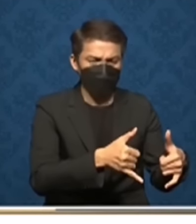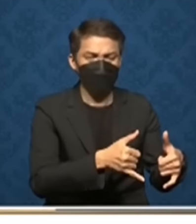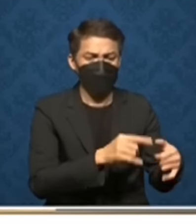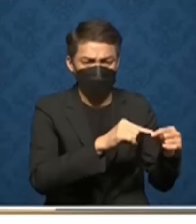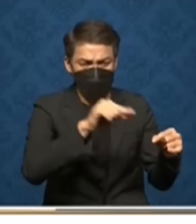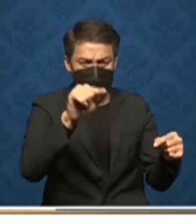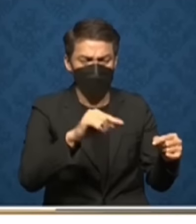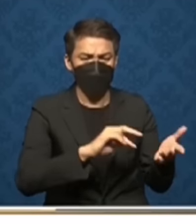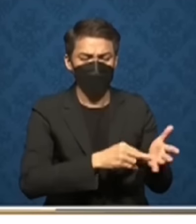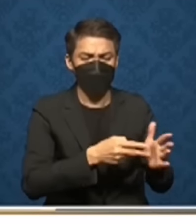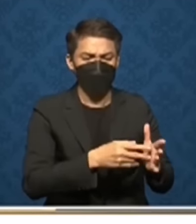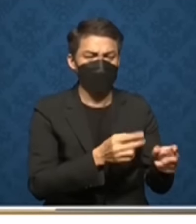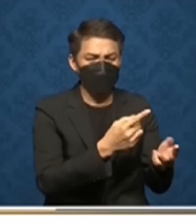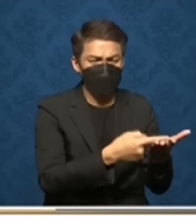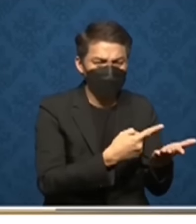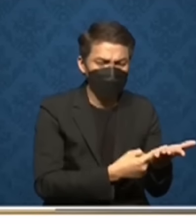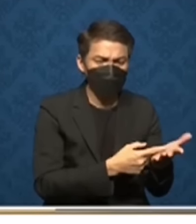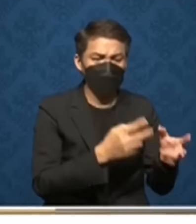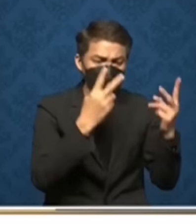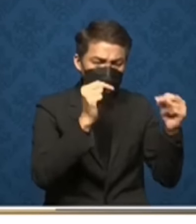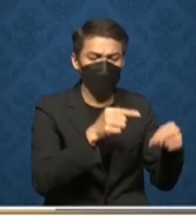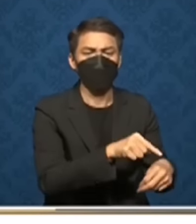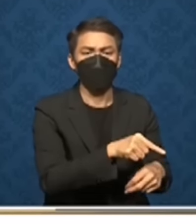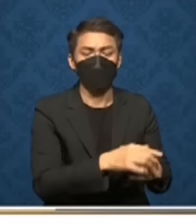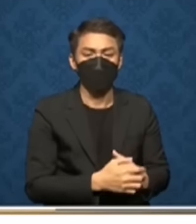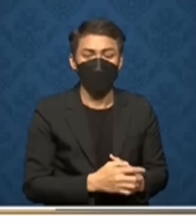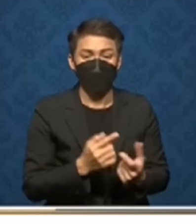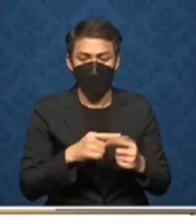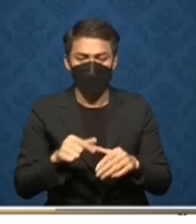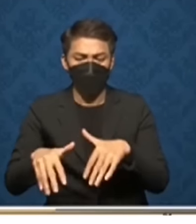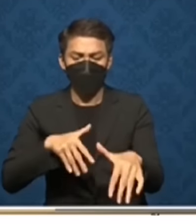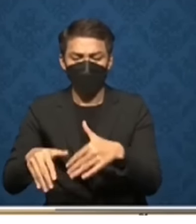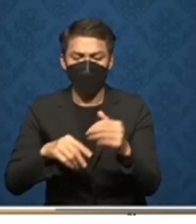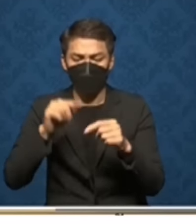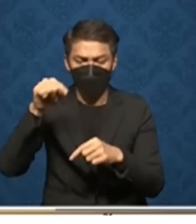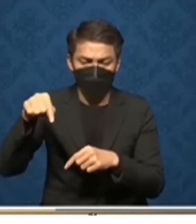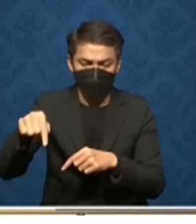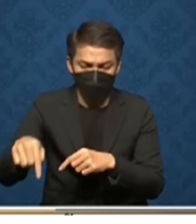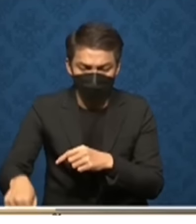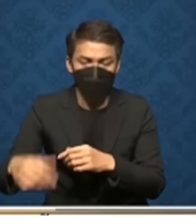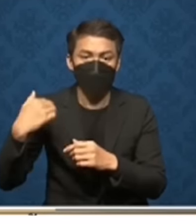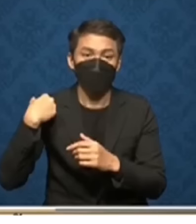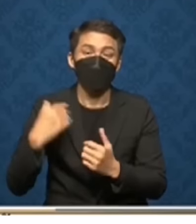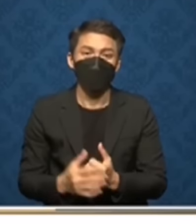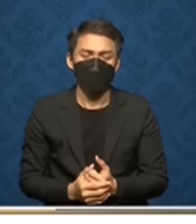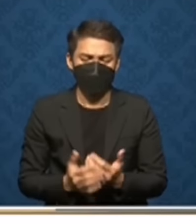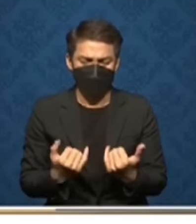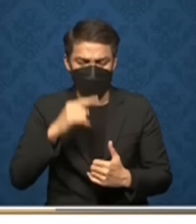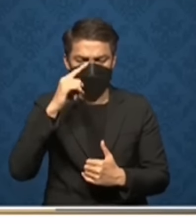ชาชนดิ่งเอาที่สำคัญที่สุดคือเราเป็นประเทศที่ประชาชนเกิดน้อ